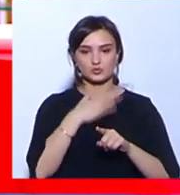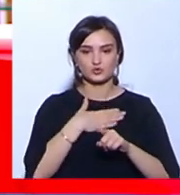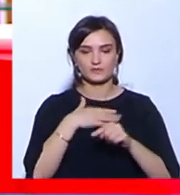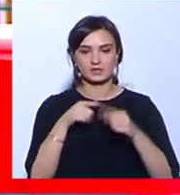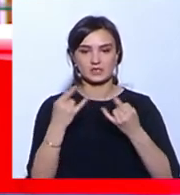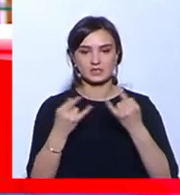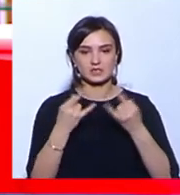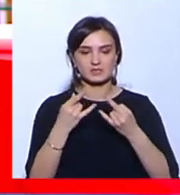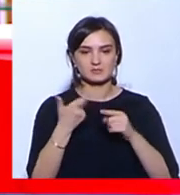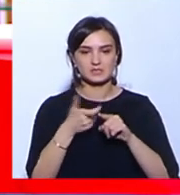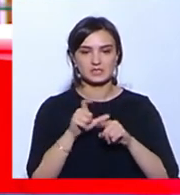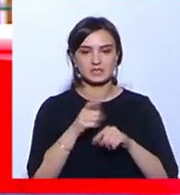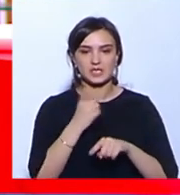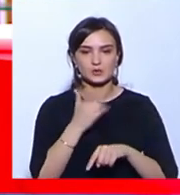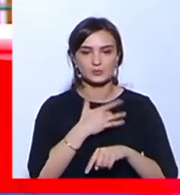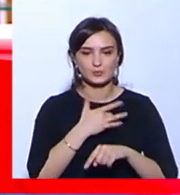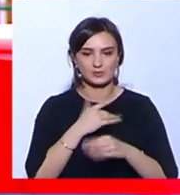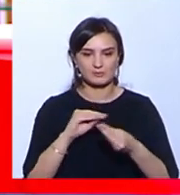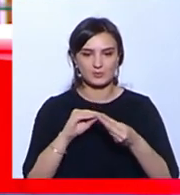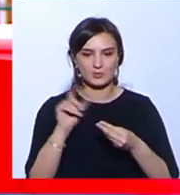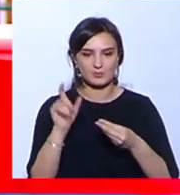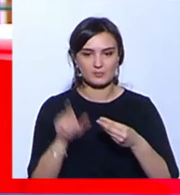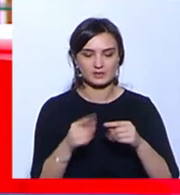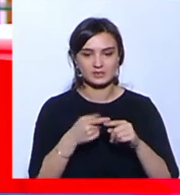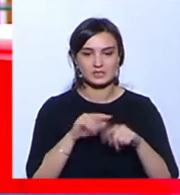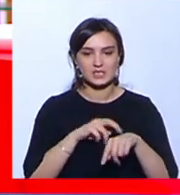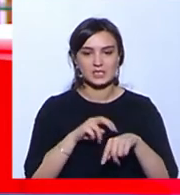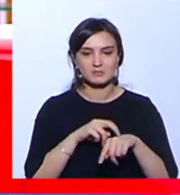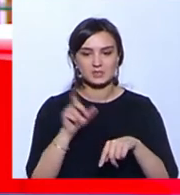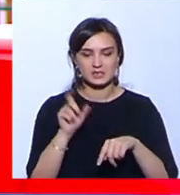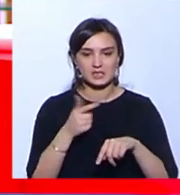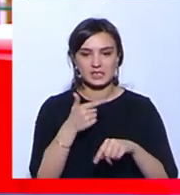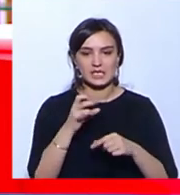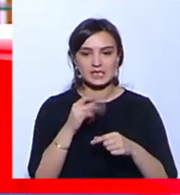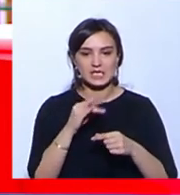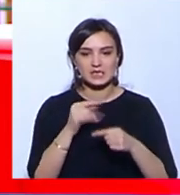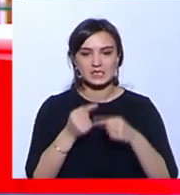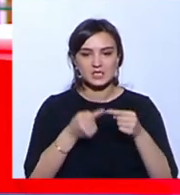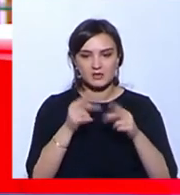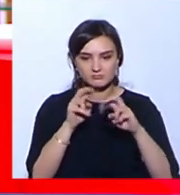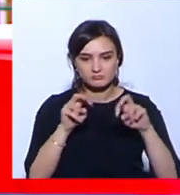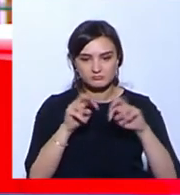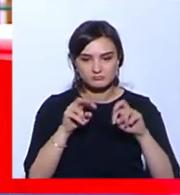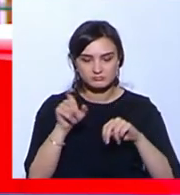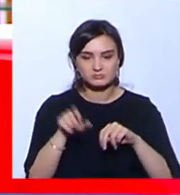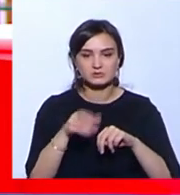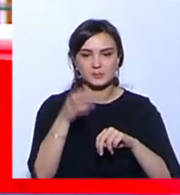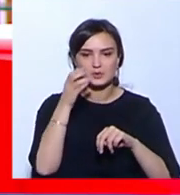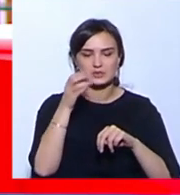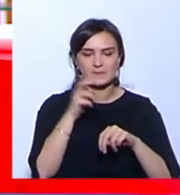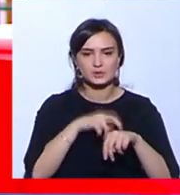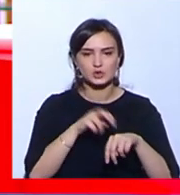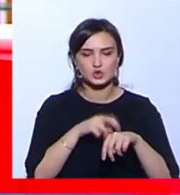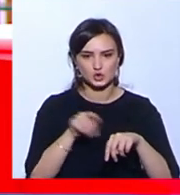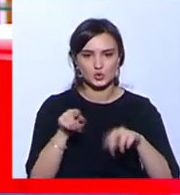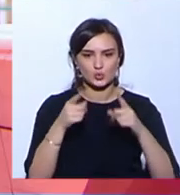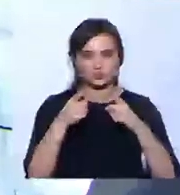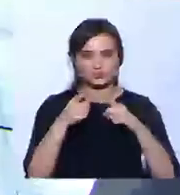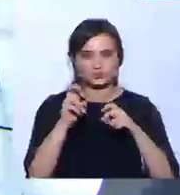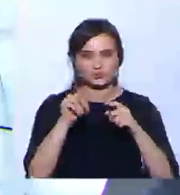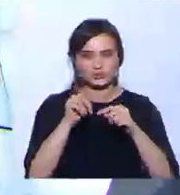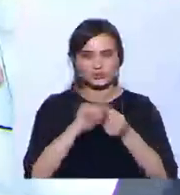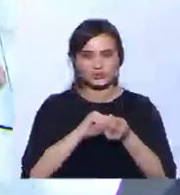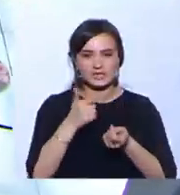გადაცემის ძალიან ერთგული მეგობარი. იგი გახლავთ ექიმი-გენეტიკოსი, ნუტრიციოლოგი, სამედიცინო გენეტიკის დეპარტამენტის ხელმძღვანელი ქალბატონი